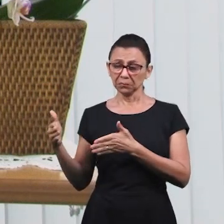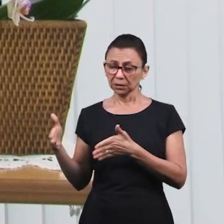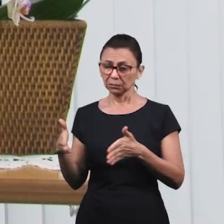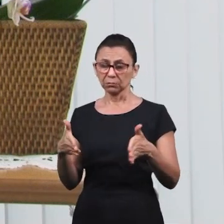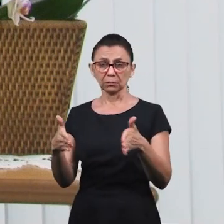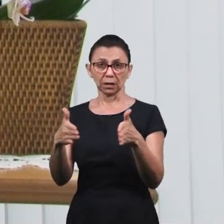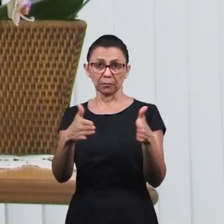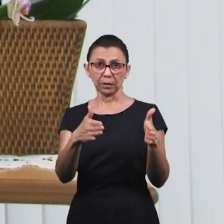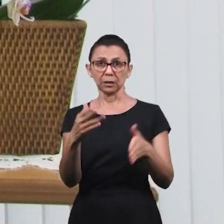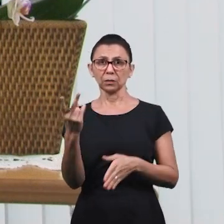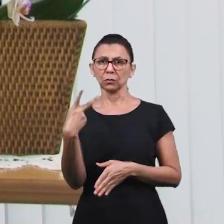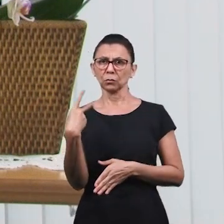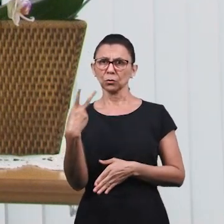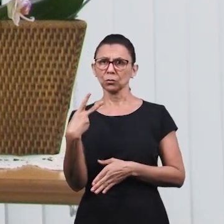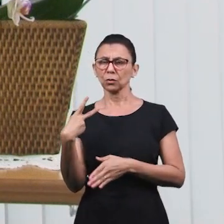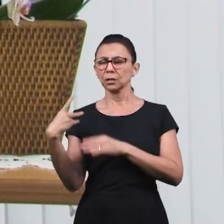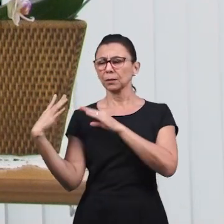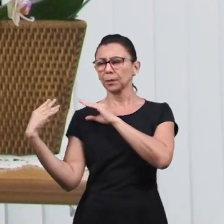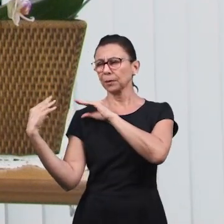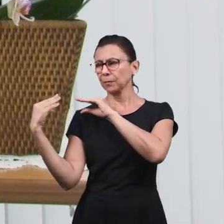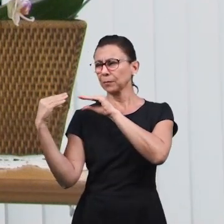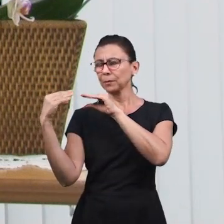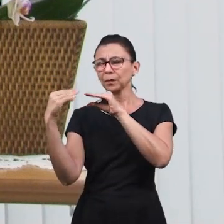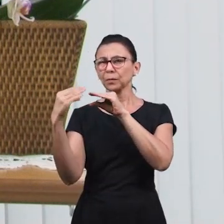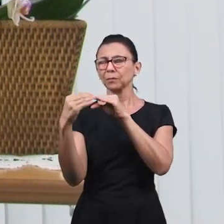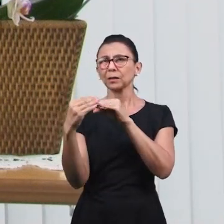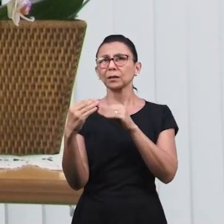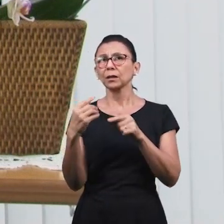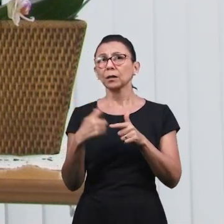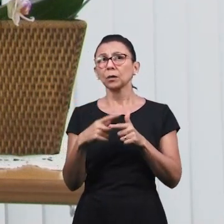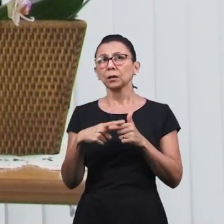Ils s'entretenaient entre eux.